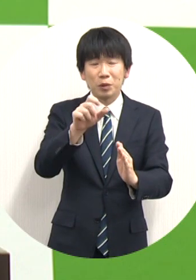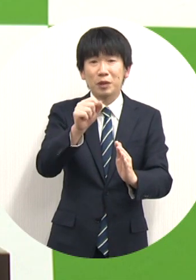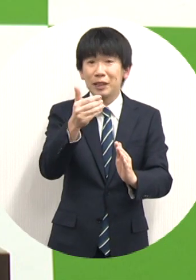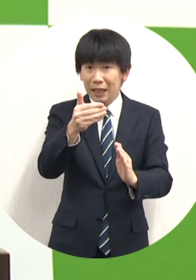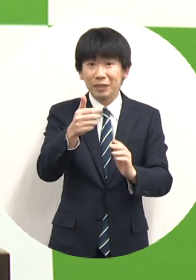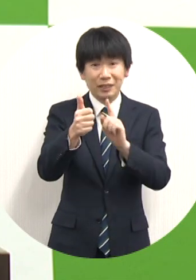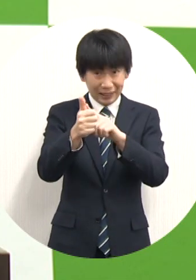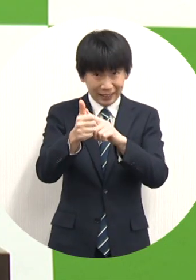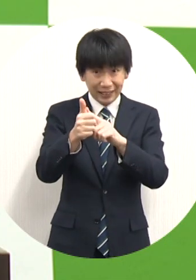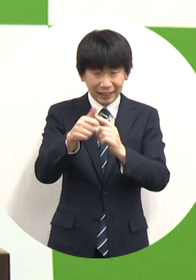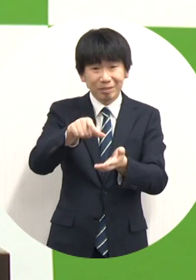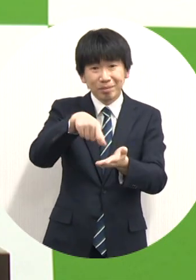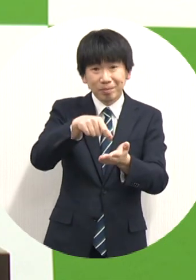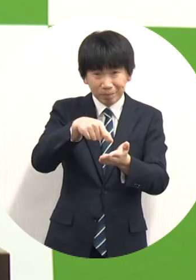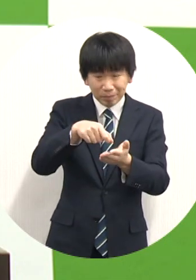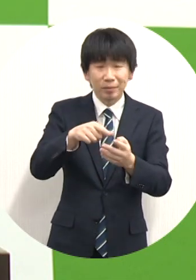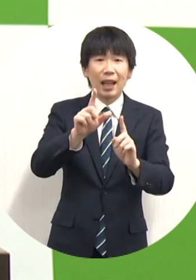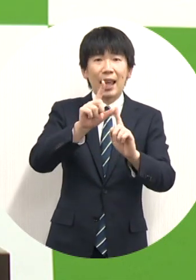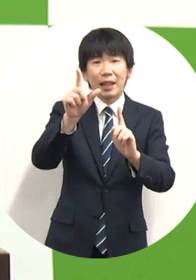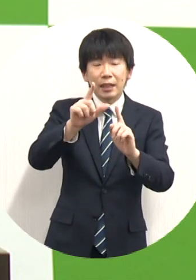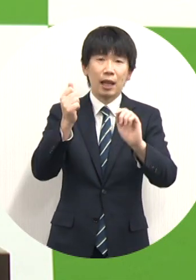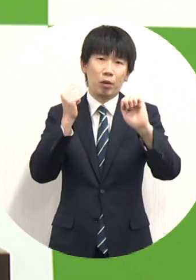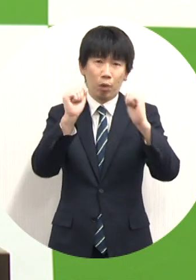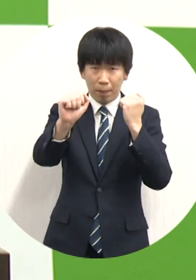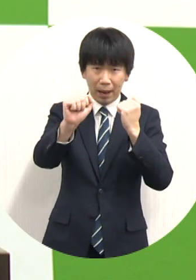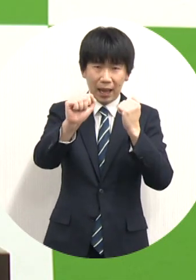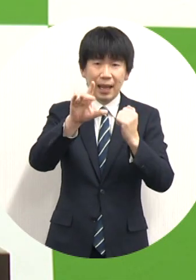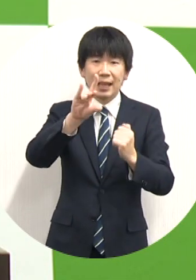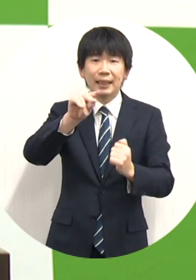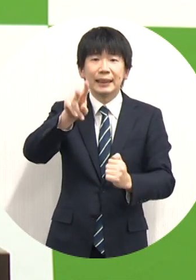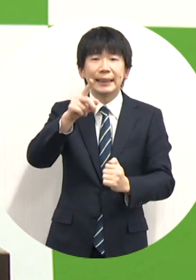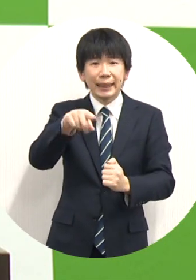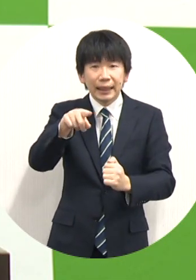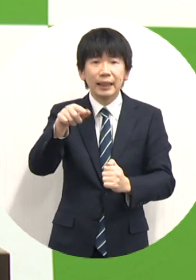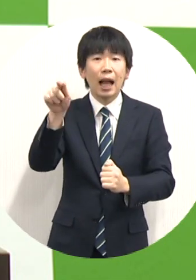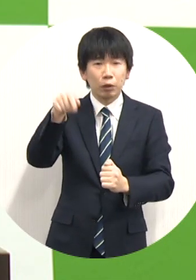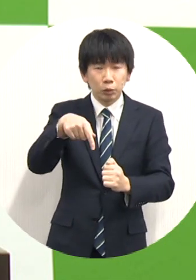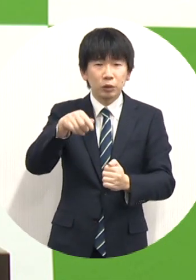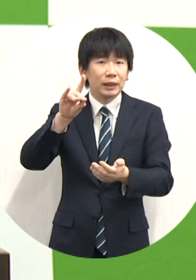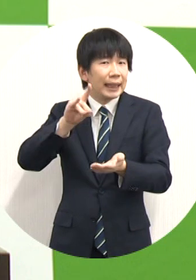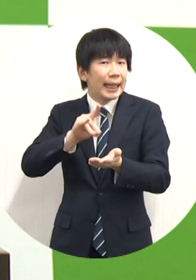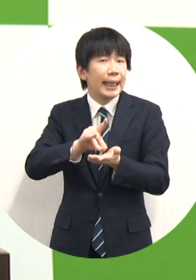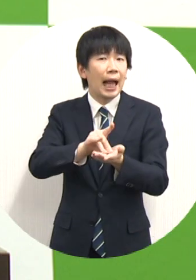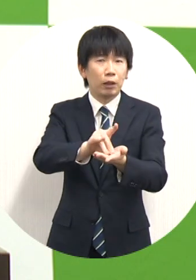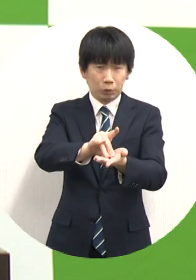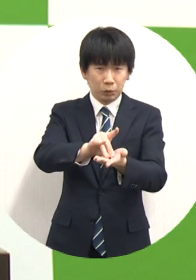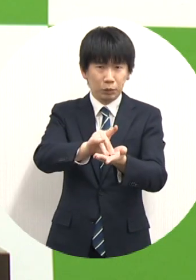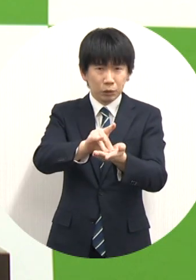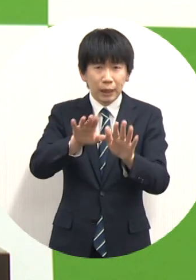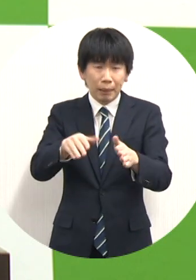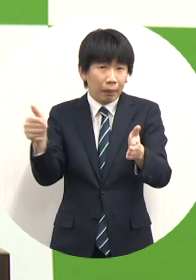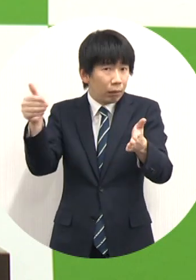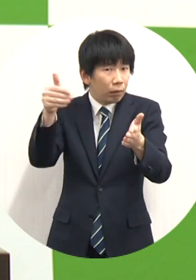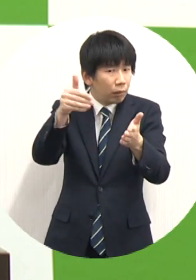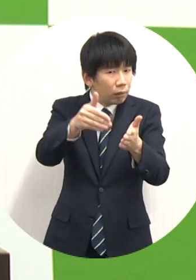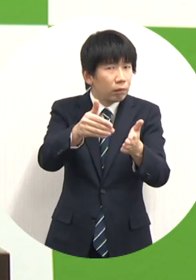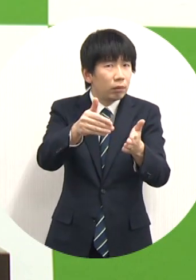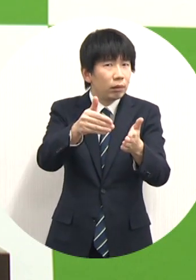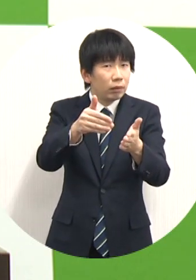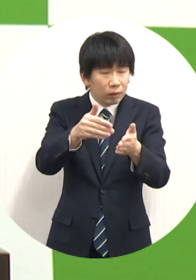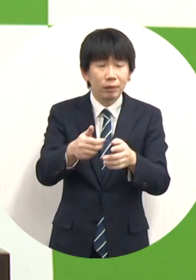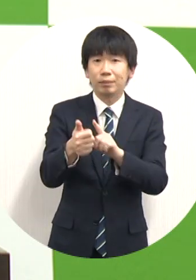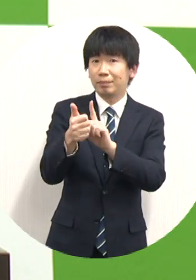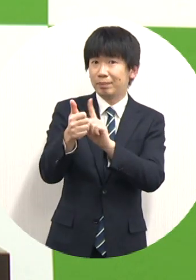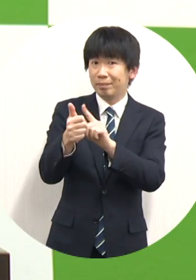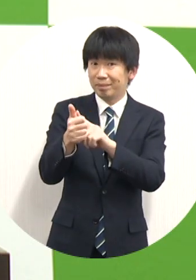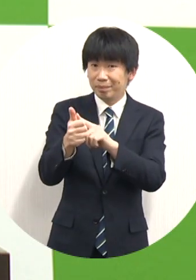手がけられたnhk 大河ドラマキリンが来るがいよいよ佳境を迎えています ikea たさん